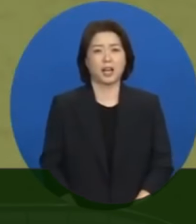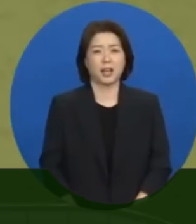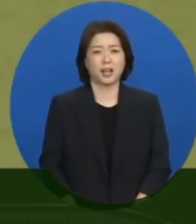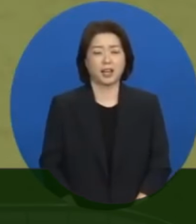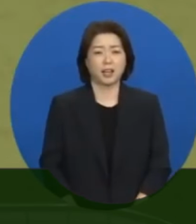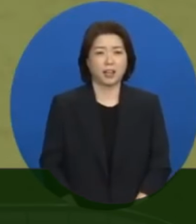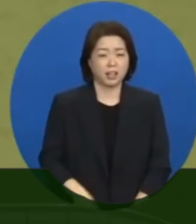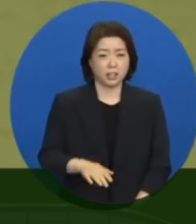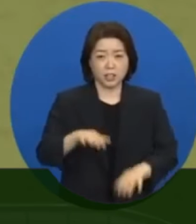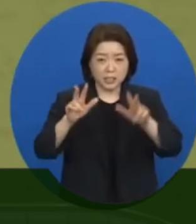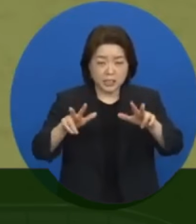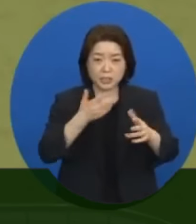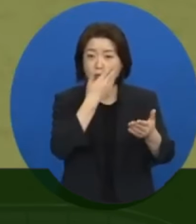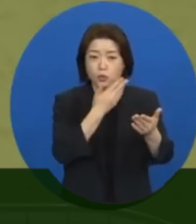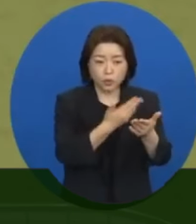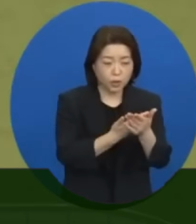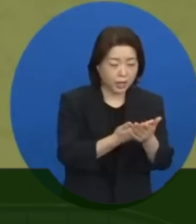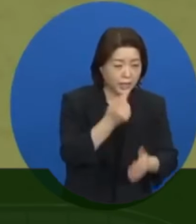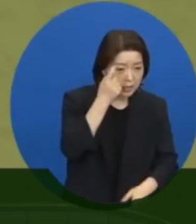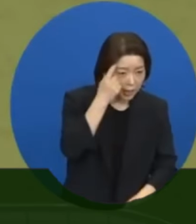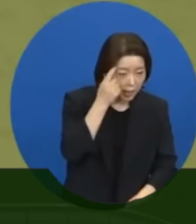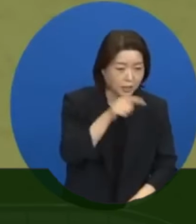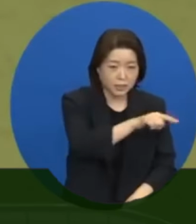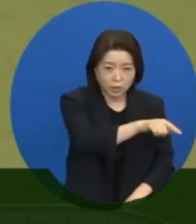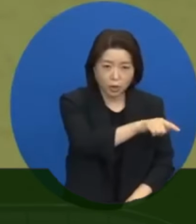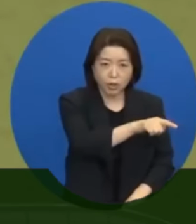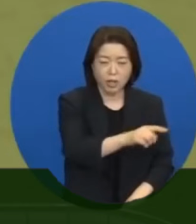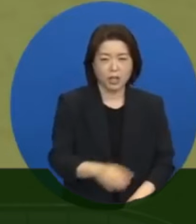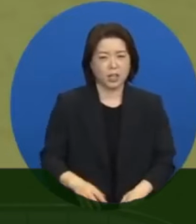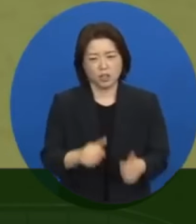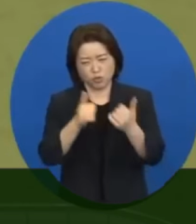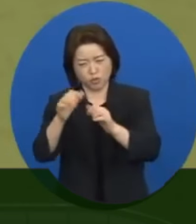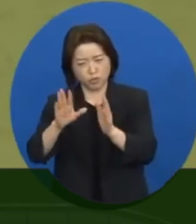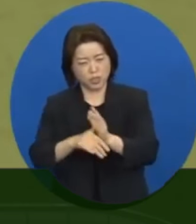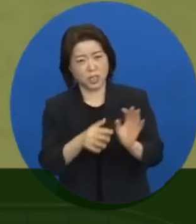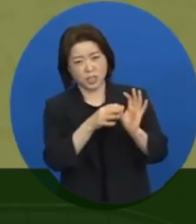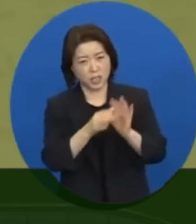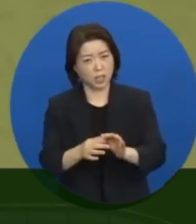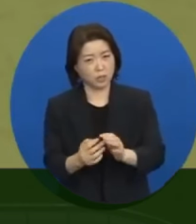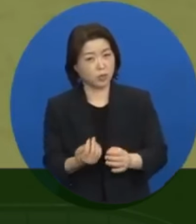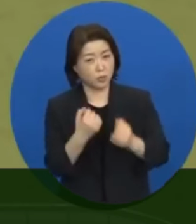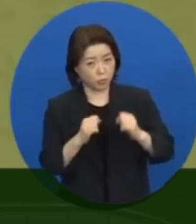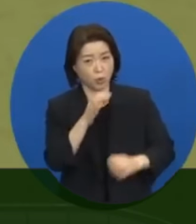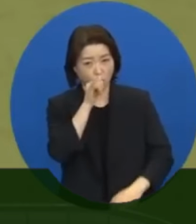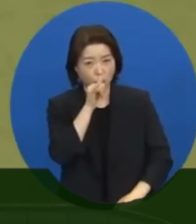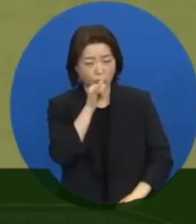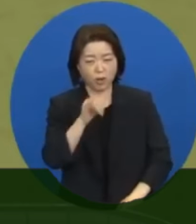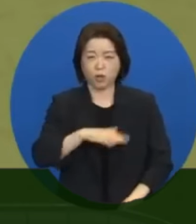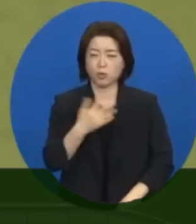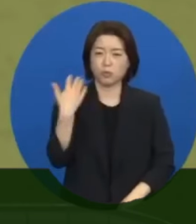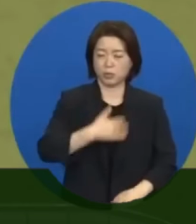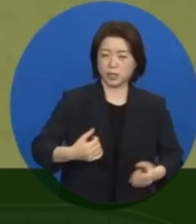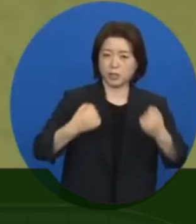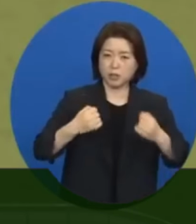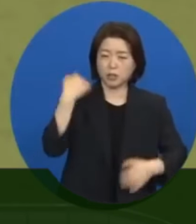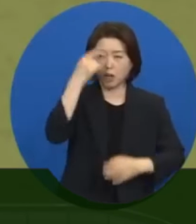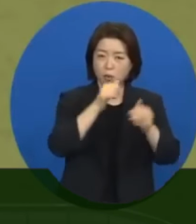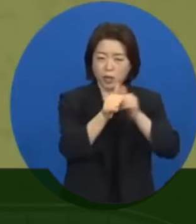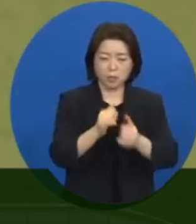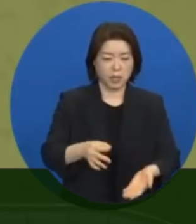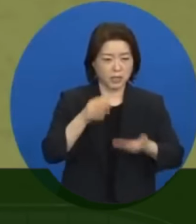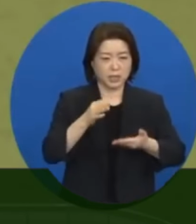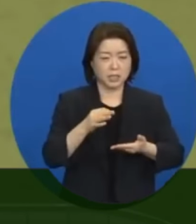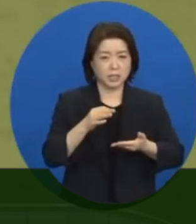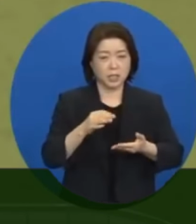지금 귀하게 여기는 것들이 그때까지도 남아 있을 것 같습니까 우리의 외모 건강 가진 재산 그때까지